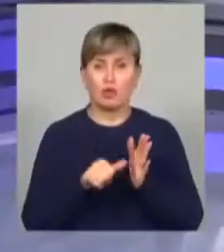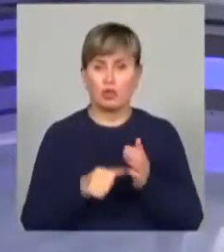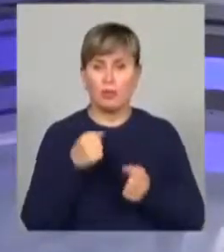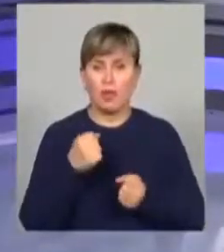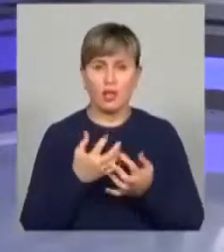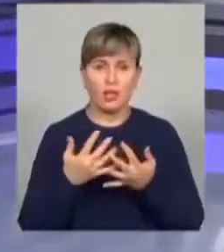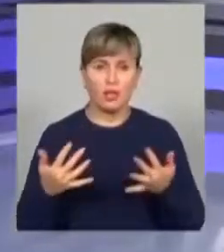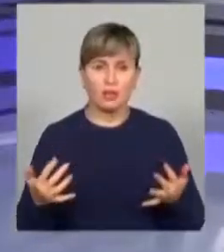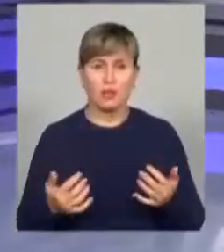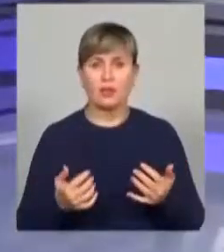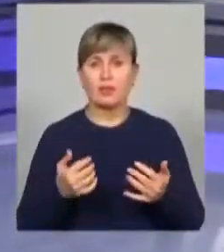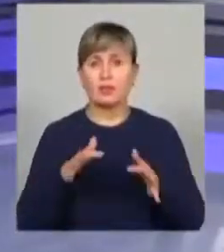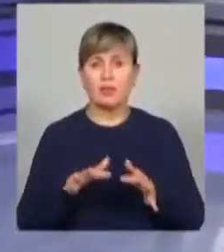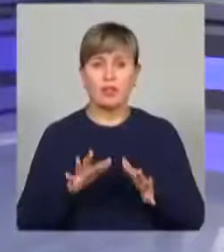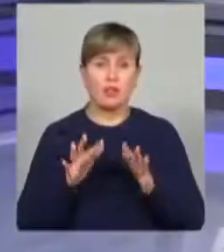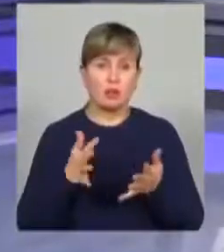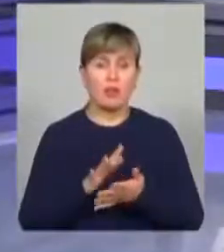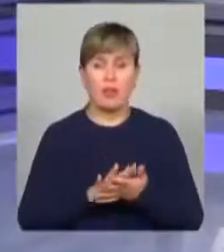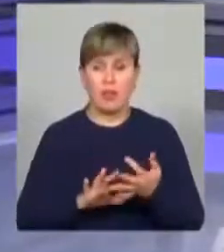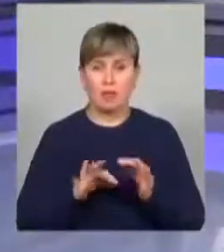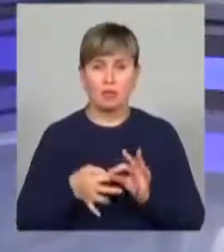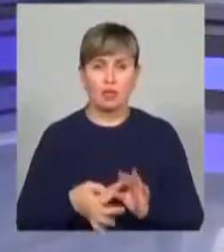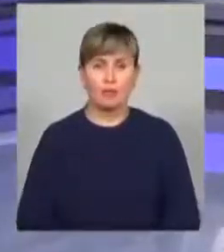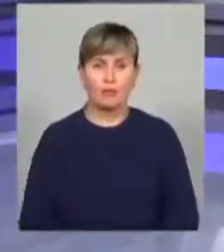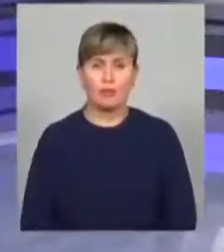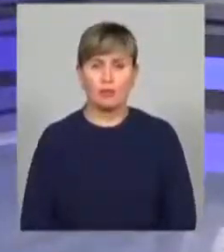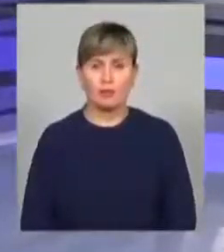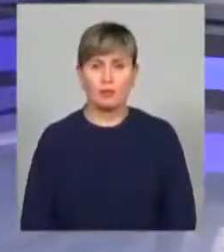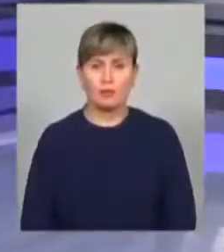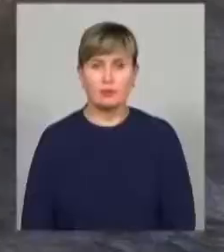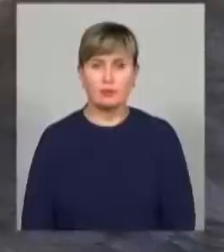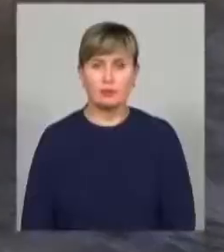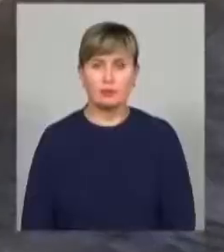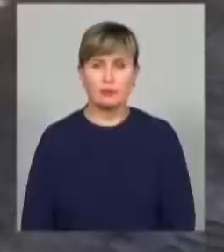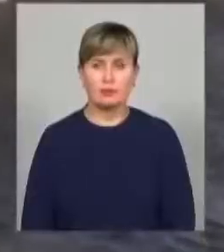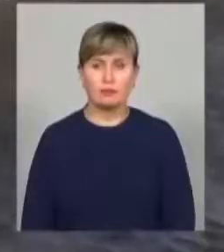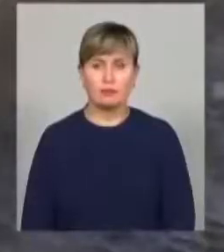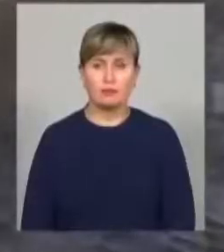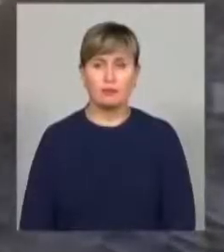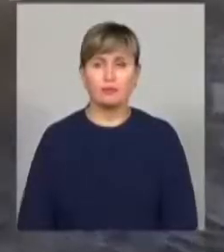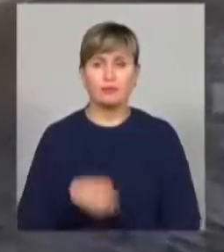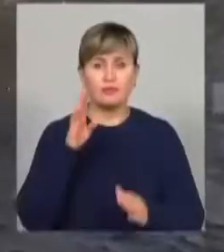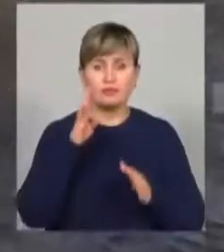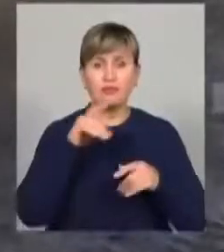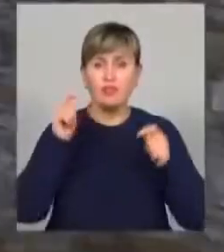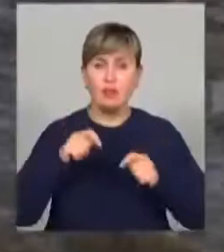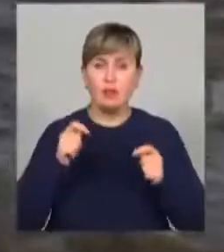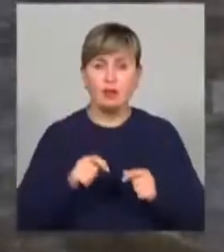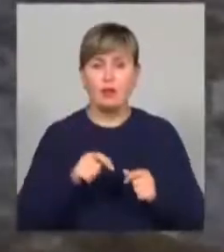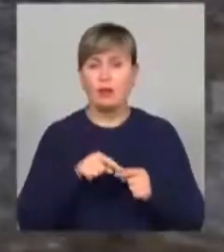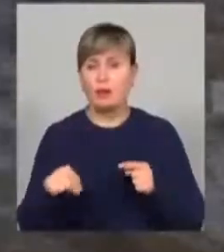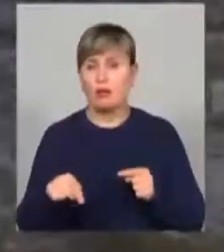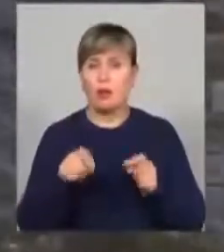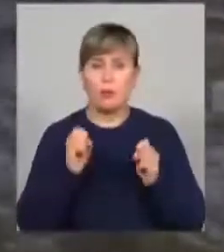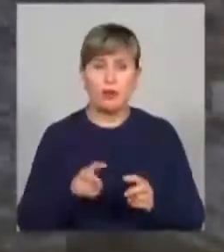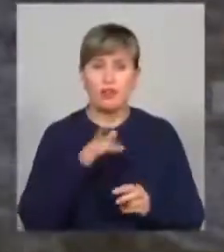спецтехники с места событий передает рустам oral-b с поводка опасный период работы по очищению русел